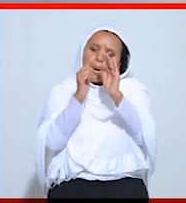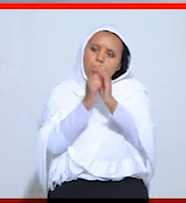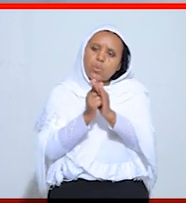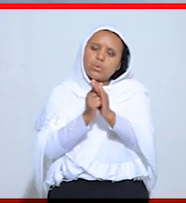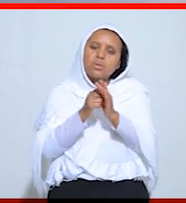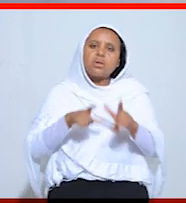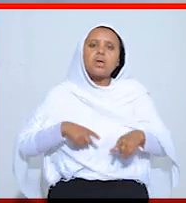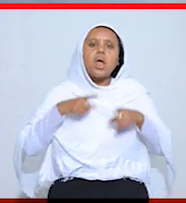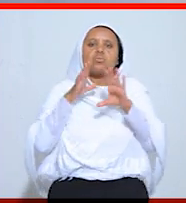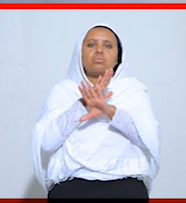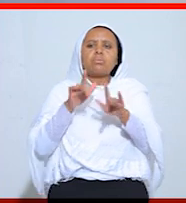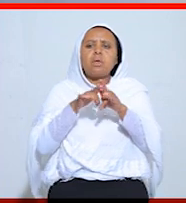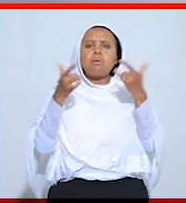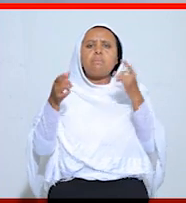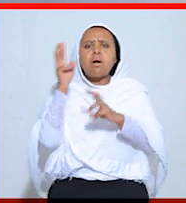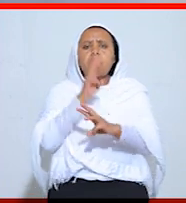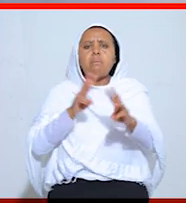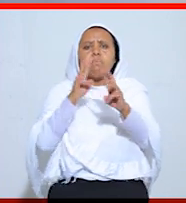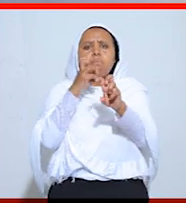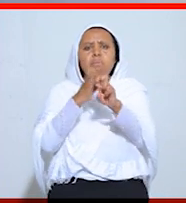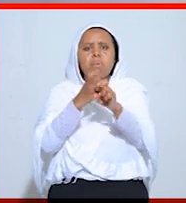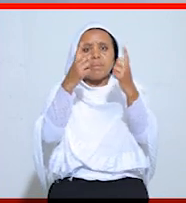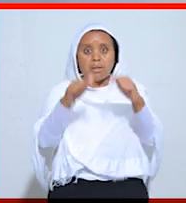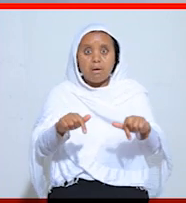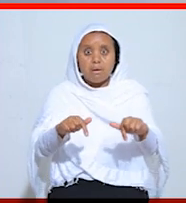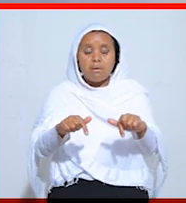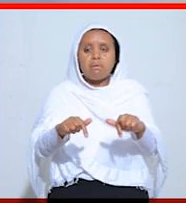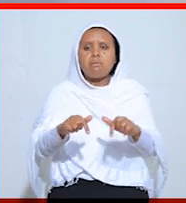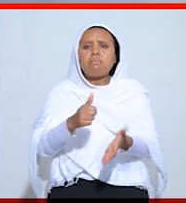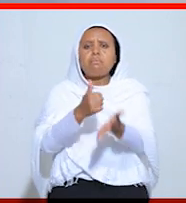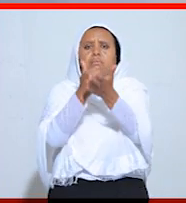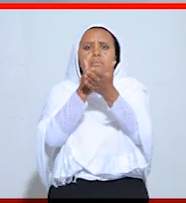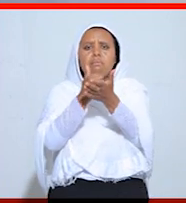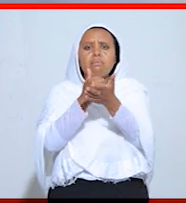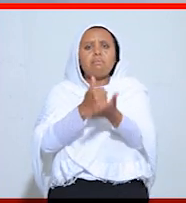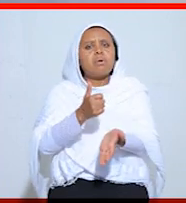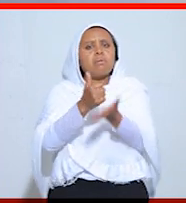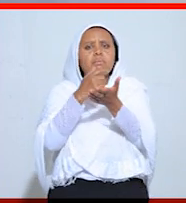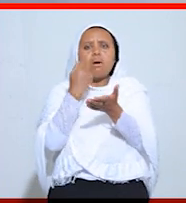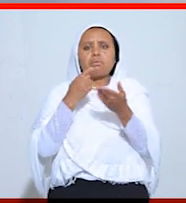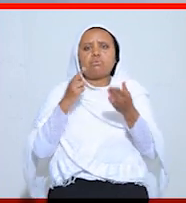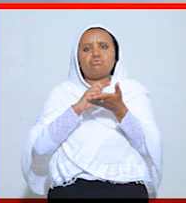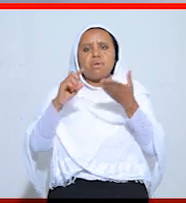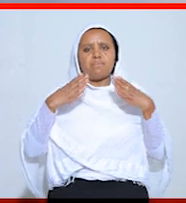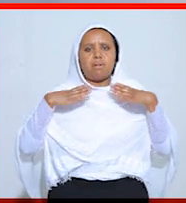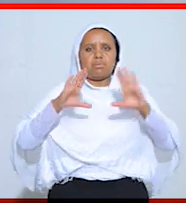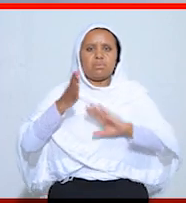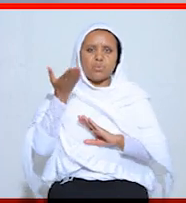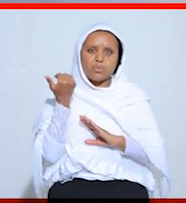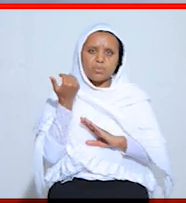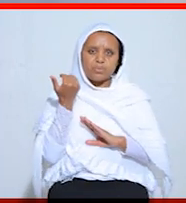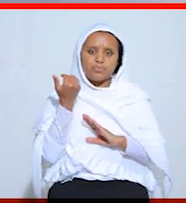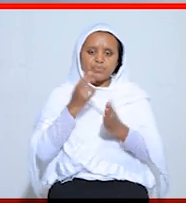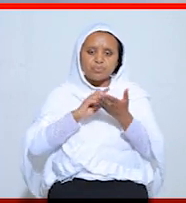በህግ በአምልኮት እንዳይኖሩ ታላቅ መከራ ሲያመጣባቸው የሚያግዙ የሚረዱ ቅዱሳን መላእክት